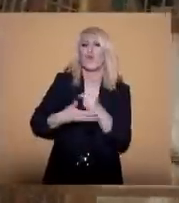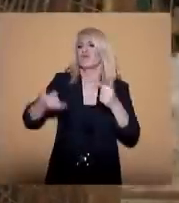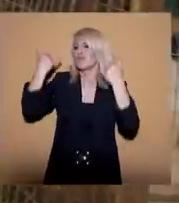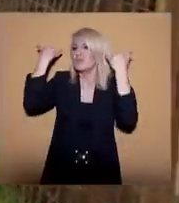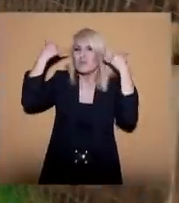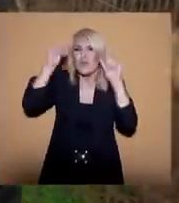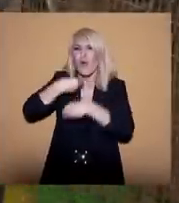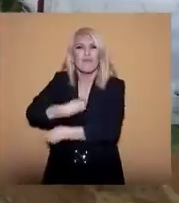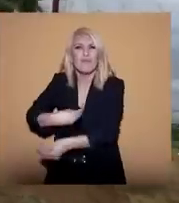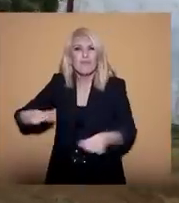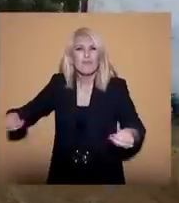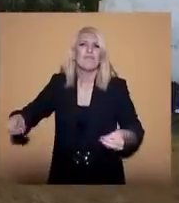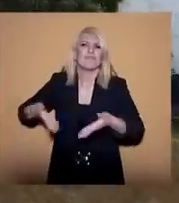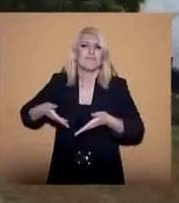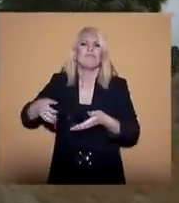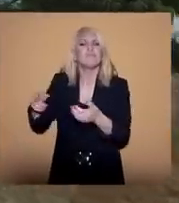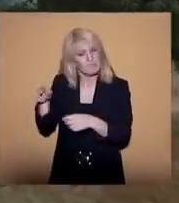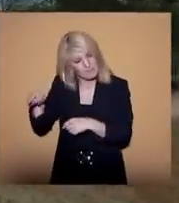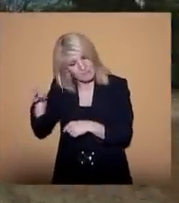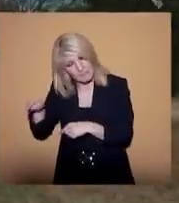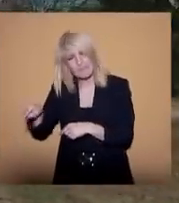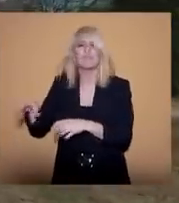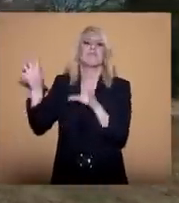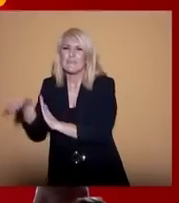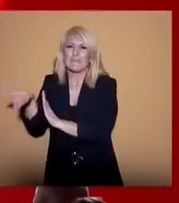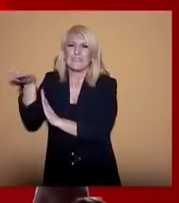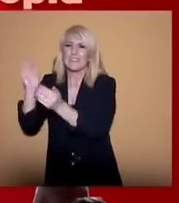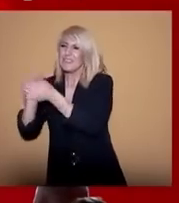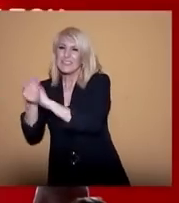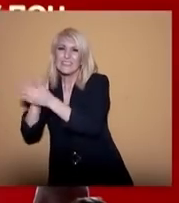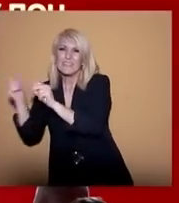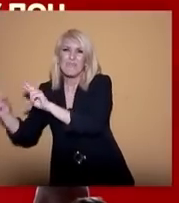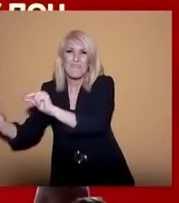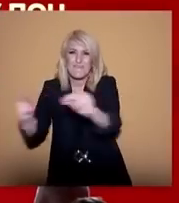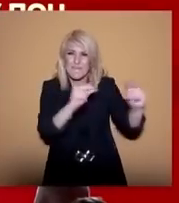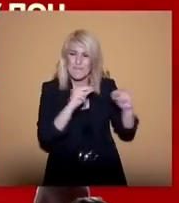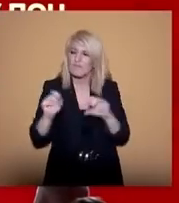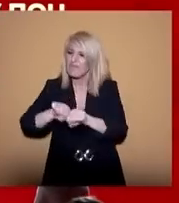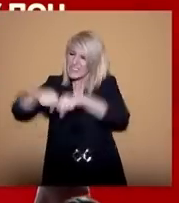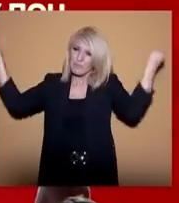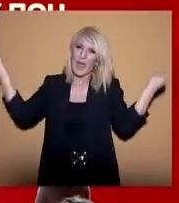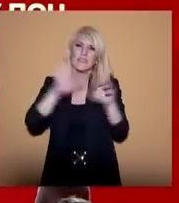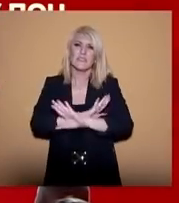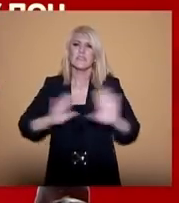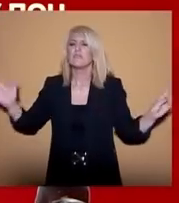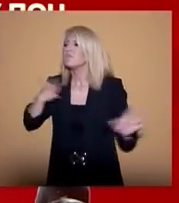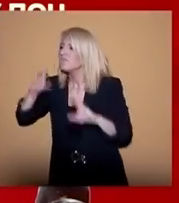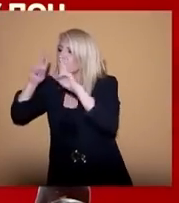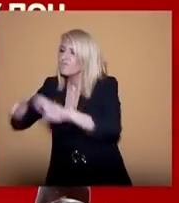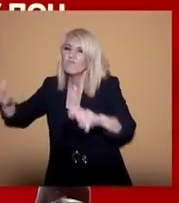τους αγρότες και τους κτηνοτρόφους μας. Προχωράμε σε έκτακτη φορολόγηση συσσωρευμένων υπερκερδών